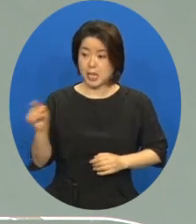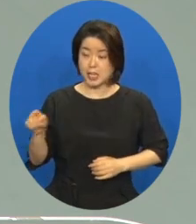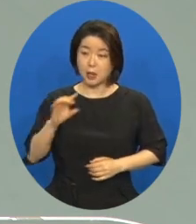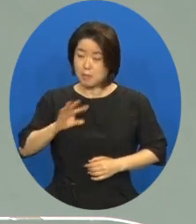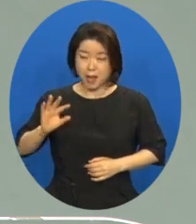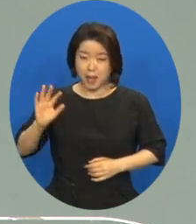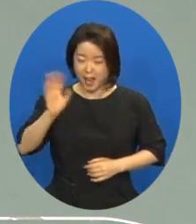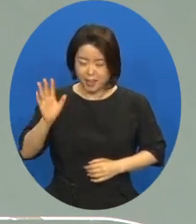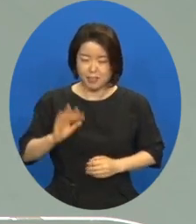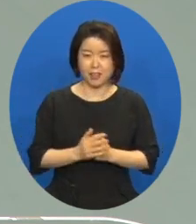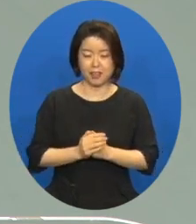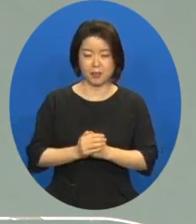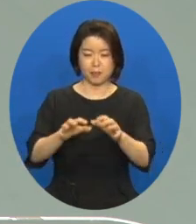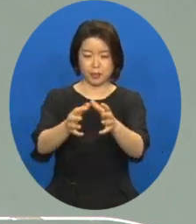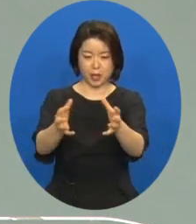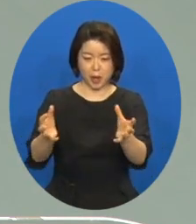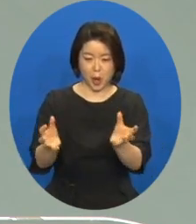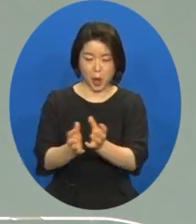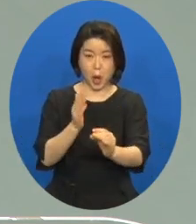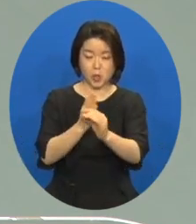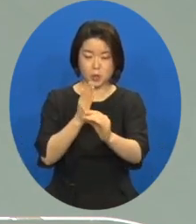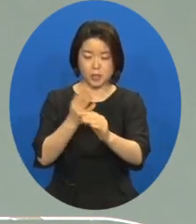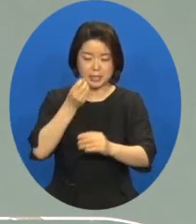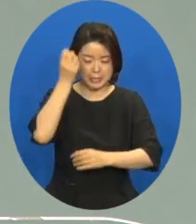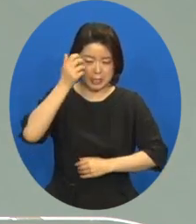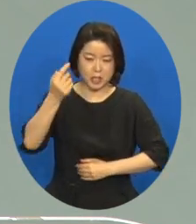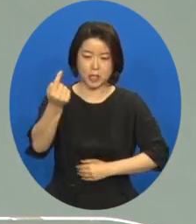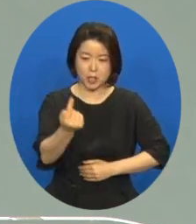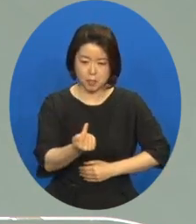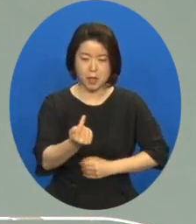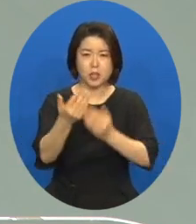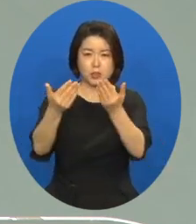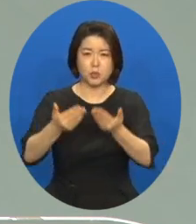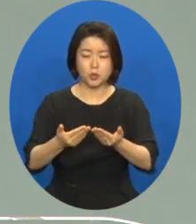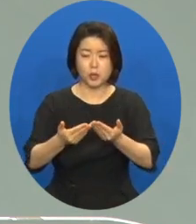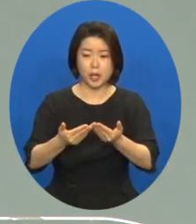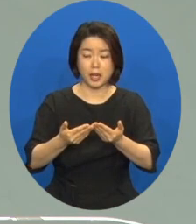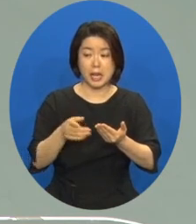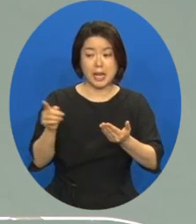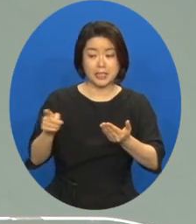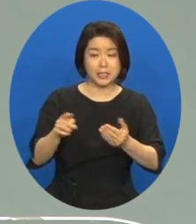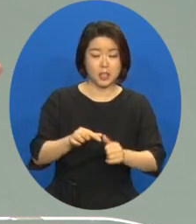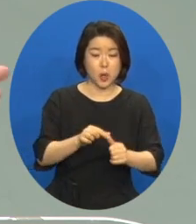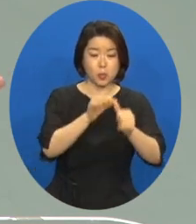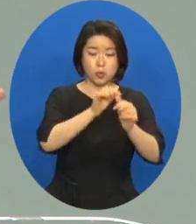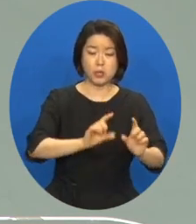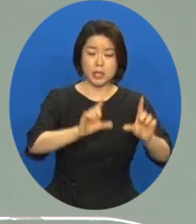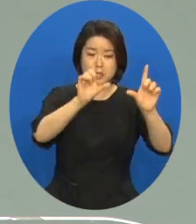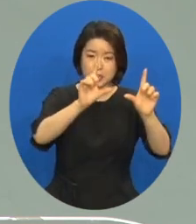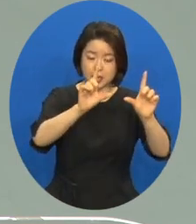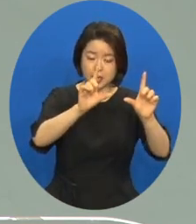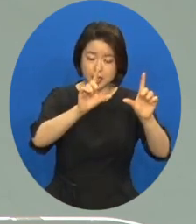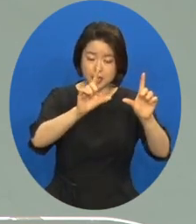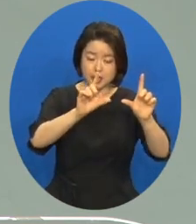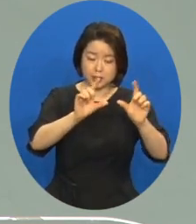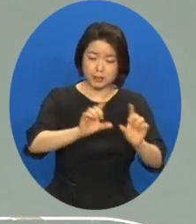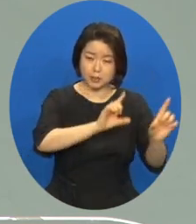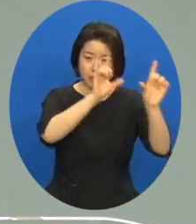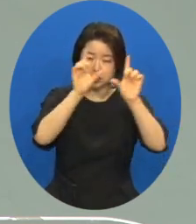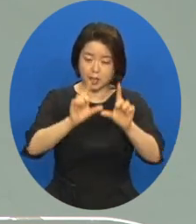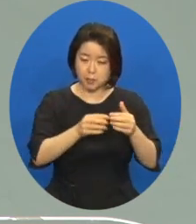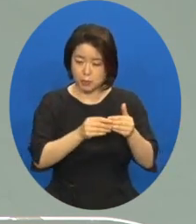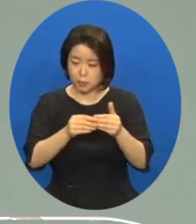있나요? 성령이 임하여 주셔야 그 구원의 성도의 삶을 살아가는 거죠.